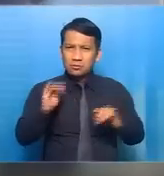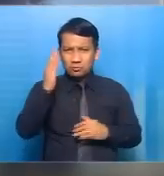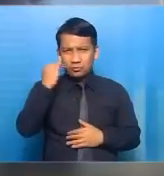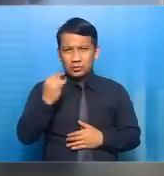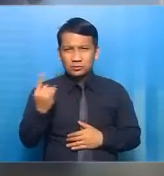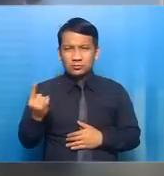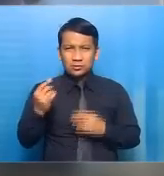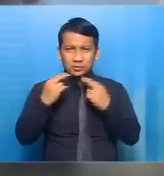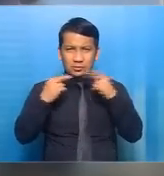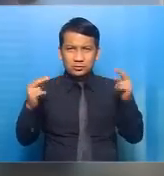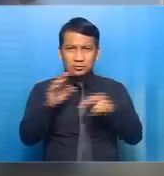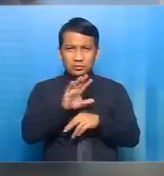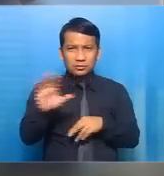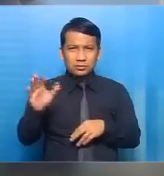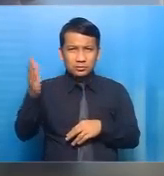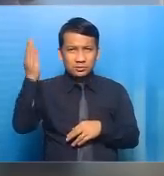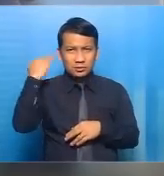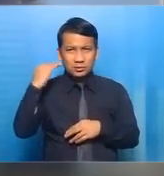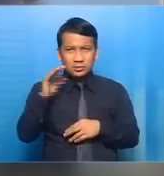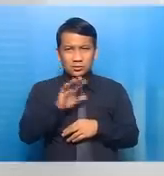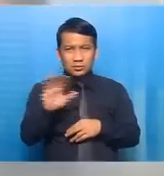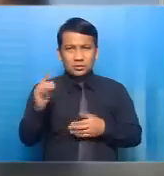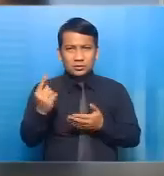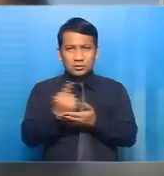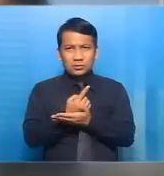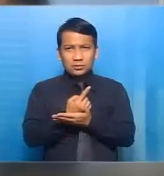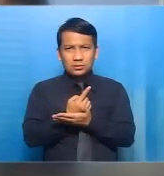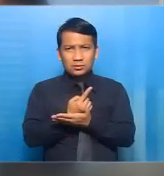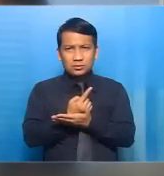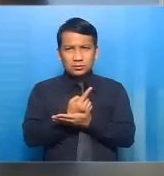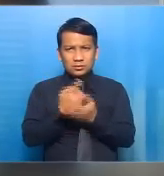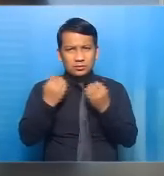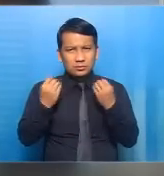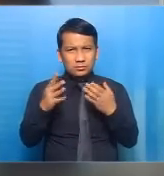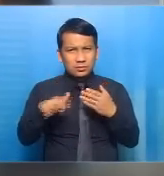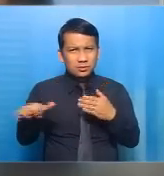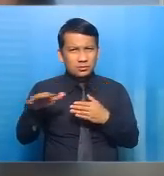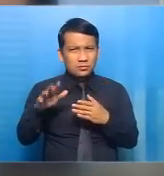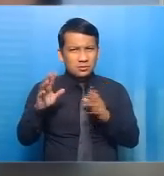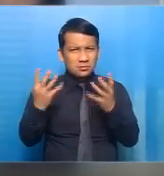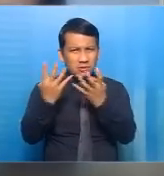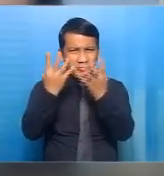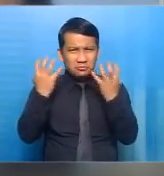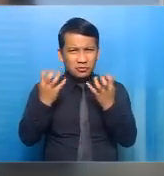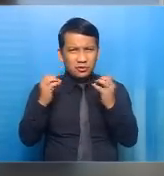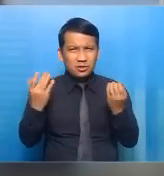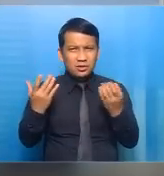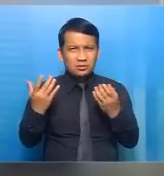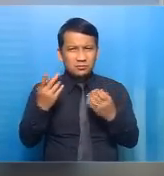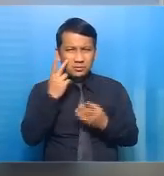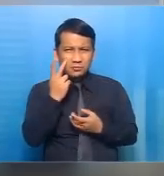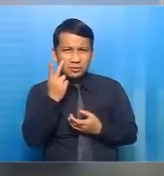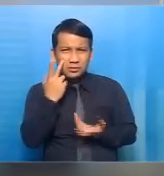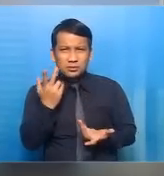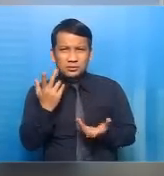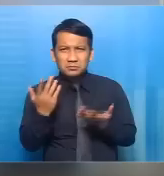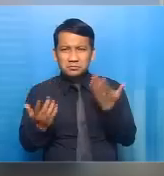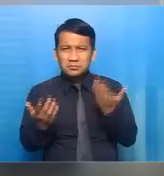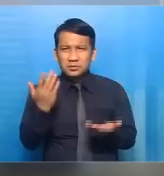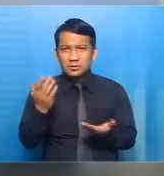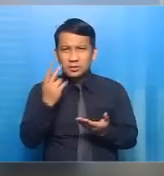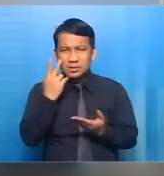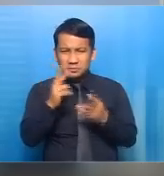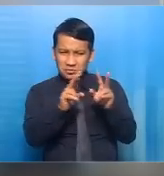na to sa mga balita. Noong last week, ni-news ko to sa Frontline Pilipinas. So, ang dami po mga katanungan, ang dami po mga butas. So, dapat po talaga